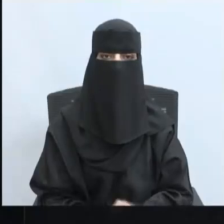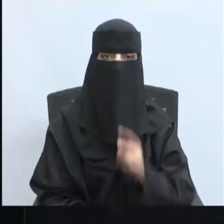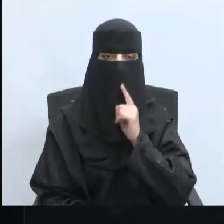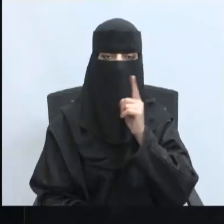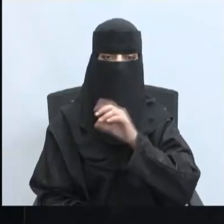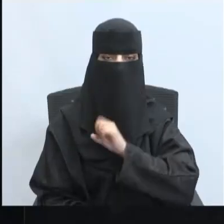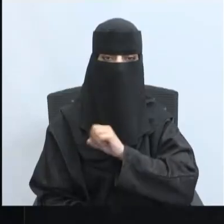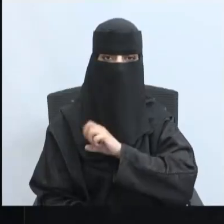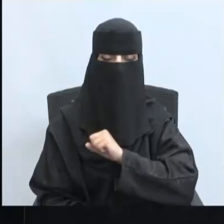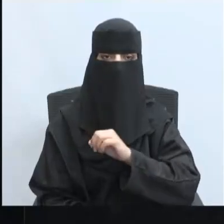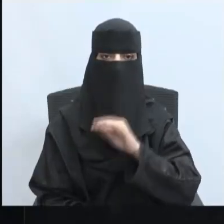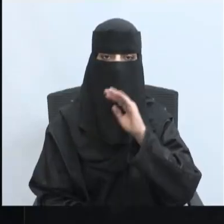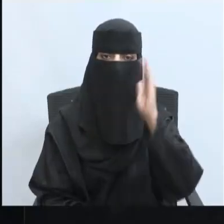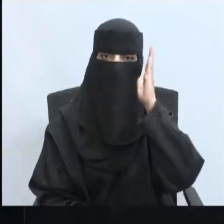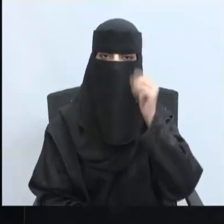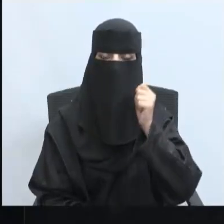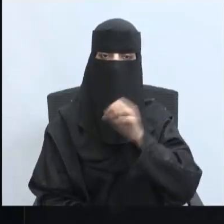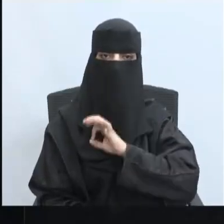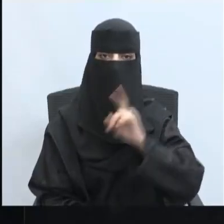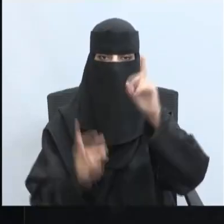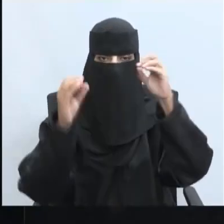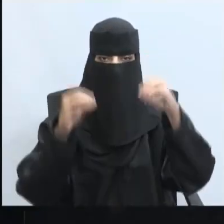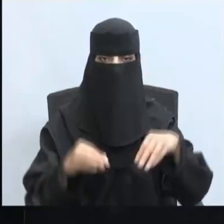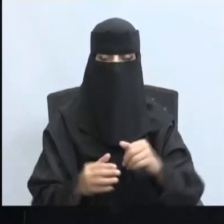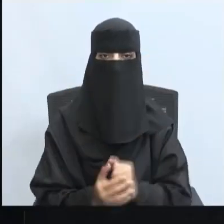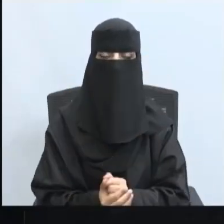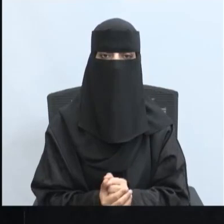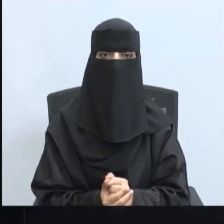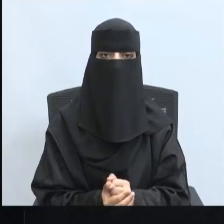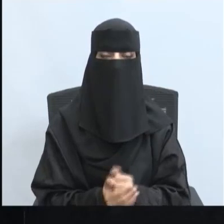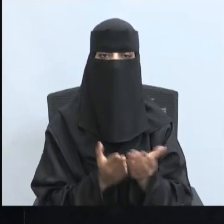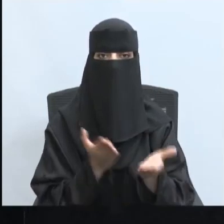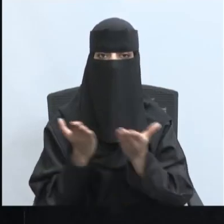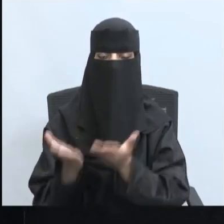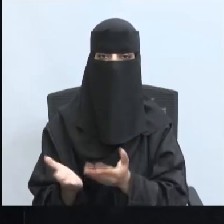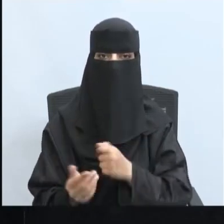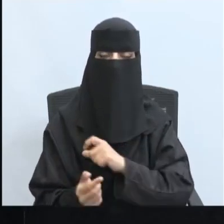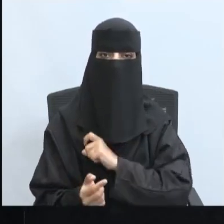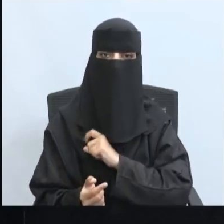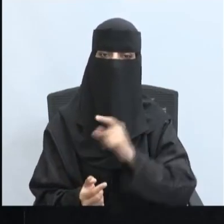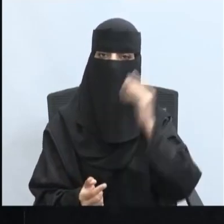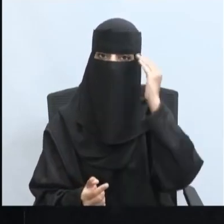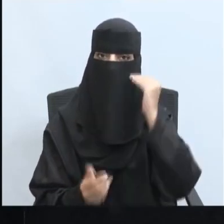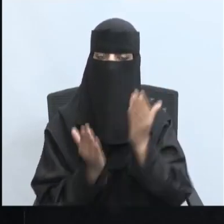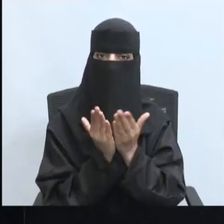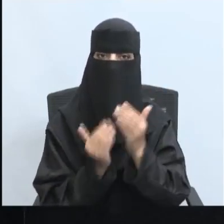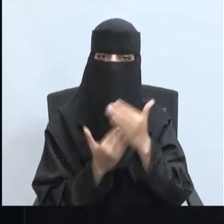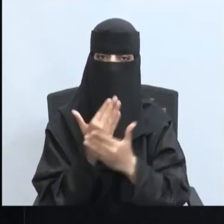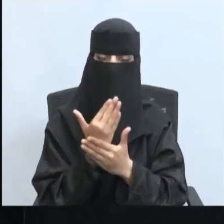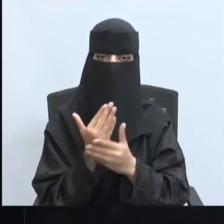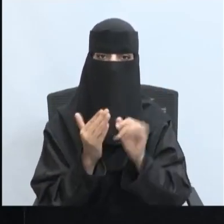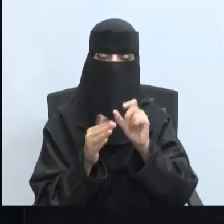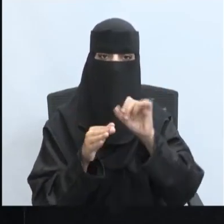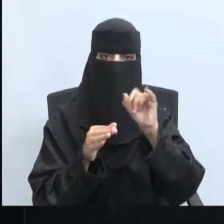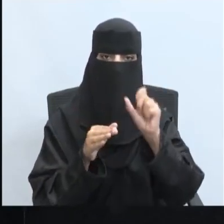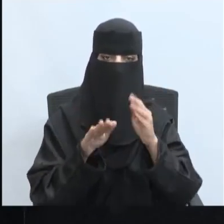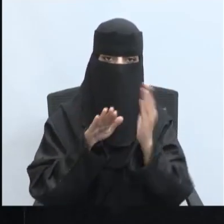بسم الله الرحمن الرحيم السلام عليكم ورحمه الله وبركاته اهلا وسهلا بكم في درس جديد من دروس ماده